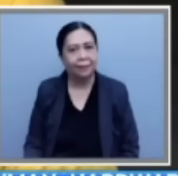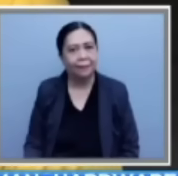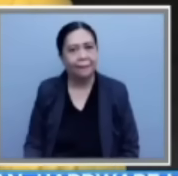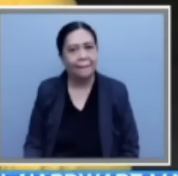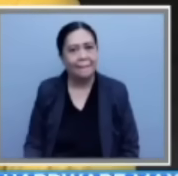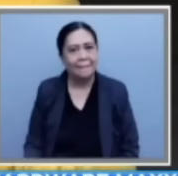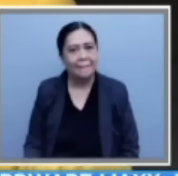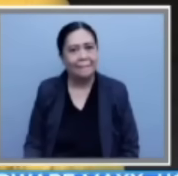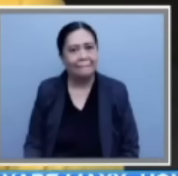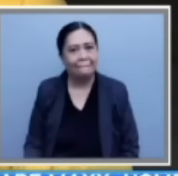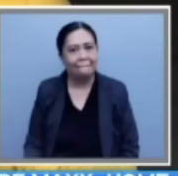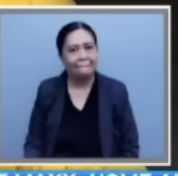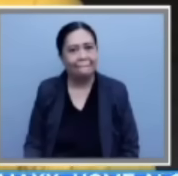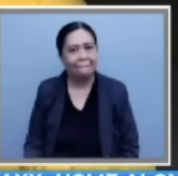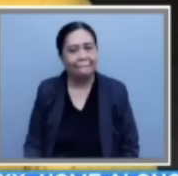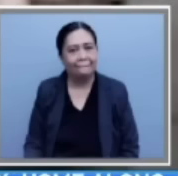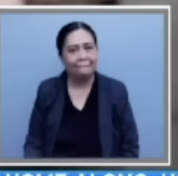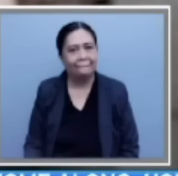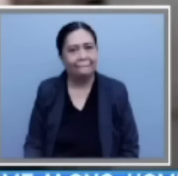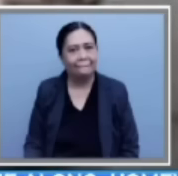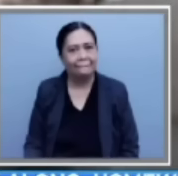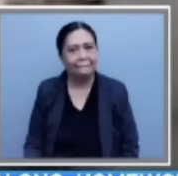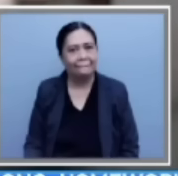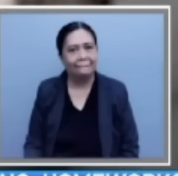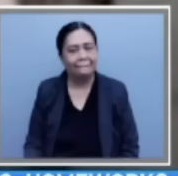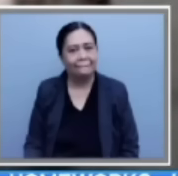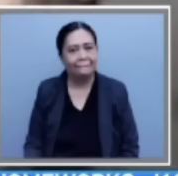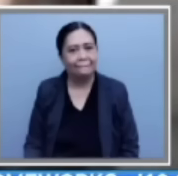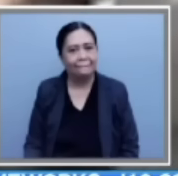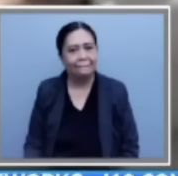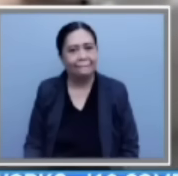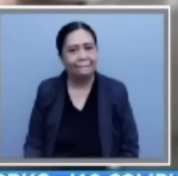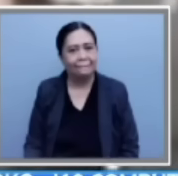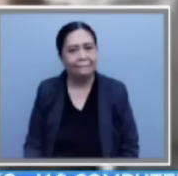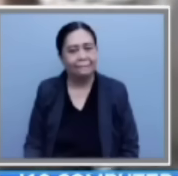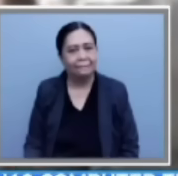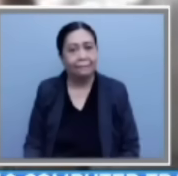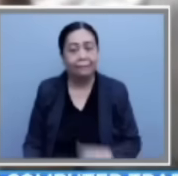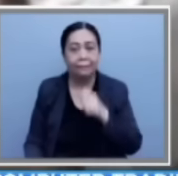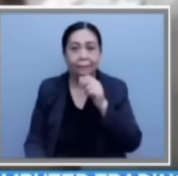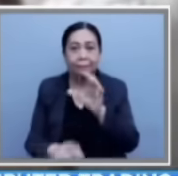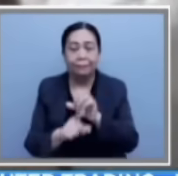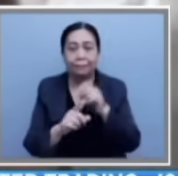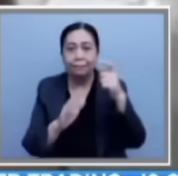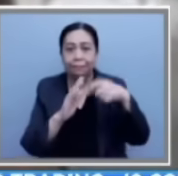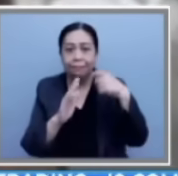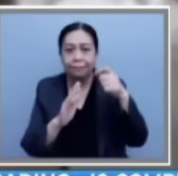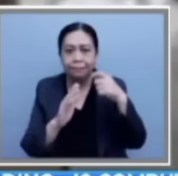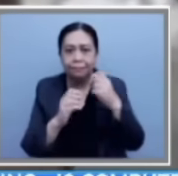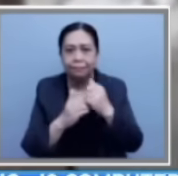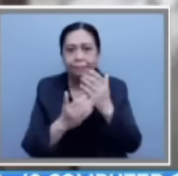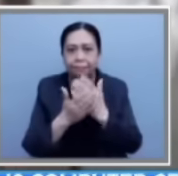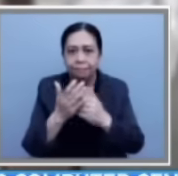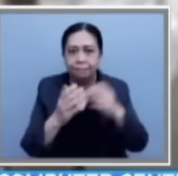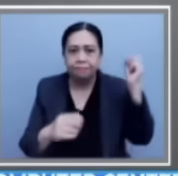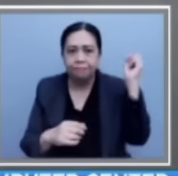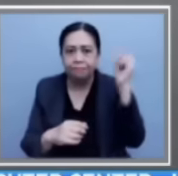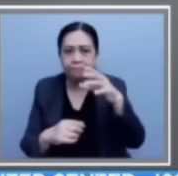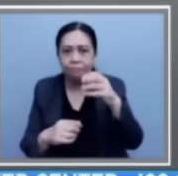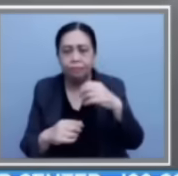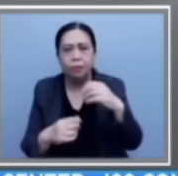so Malikot ako e baka maano ako ng baril hindi man nakuhanan sa video may mga naghagis pa raw ng molotov